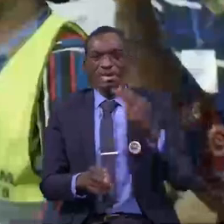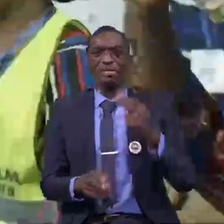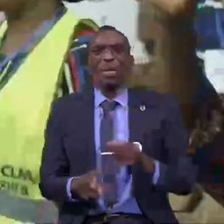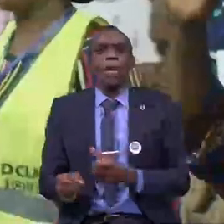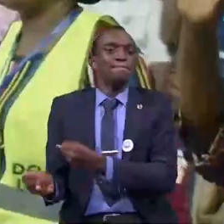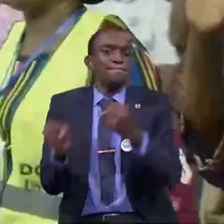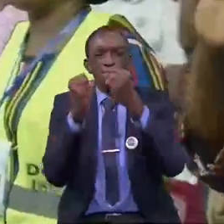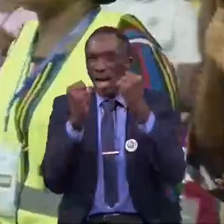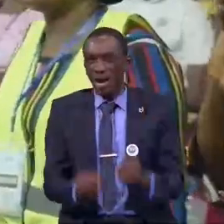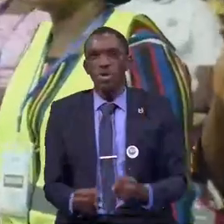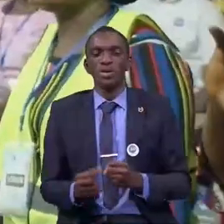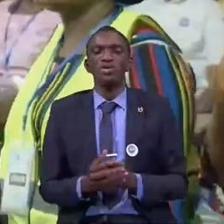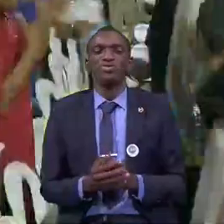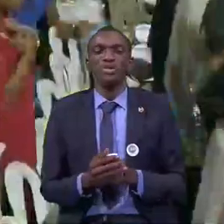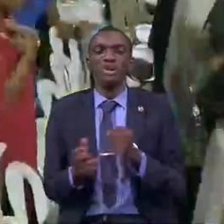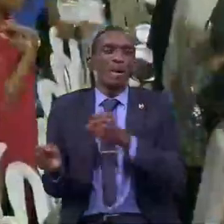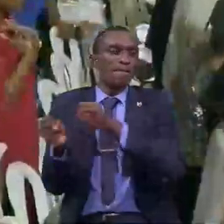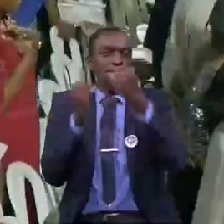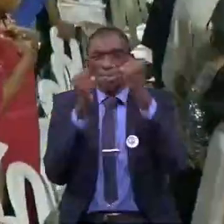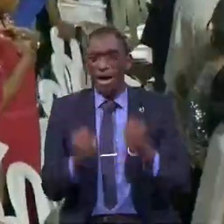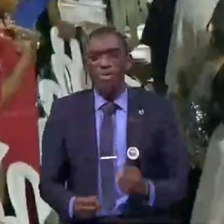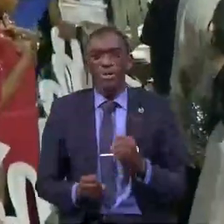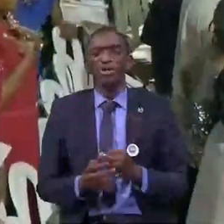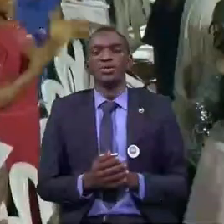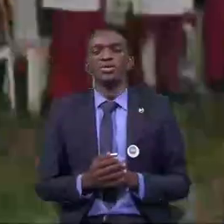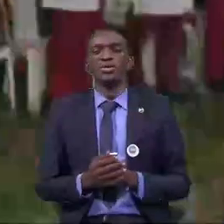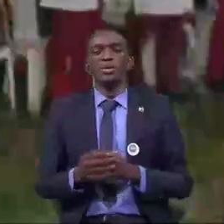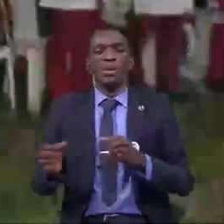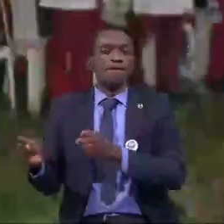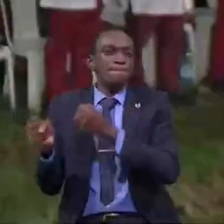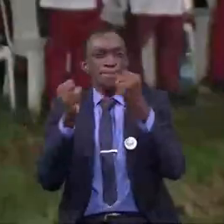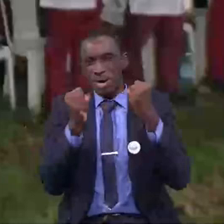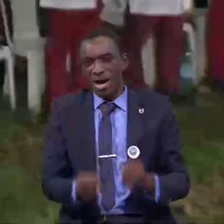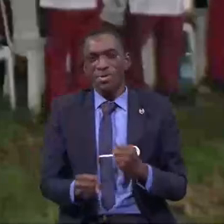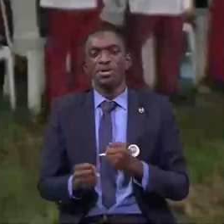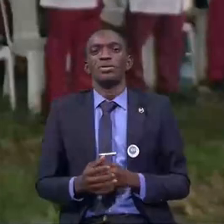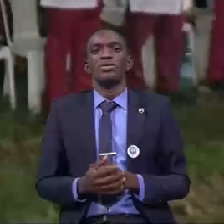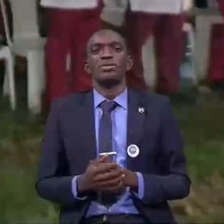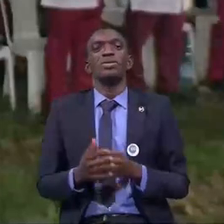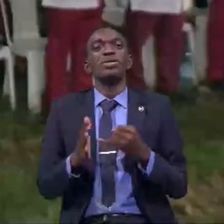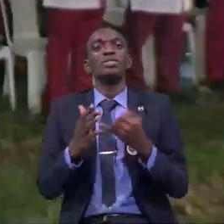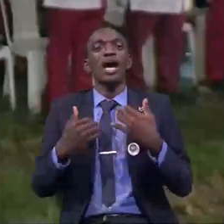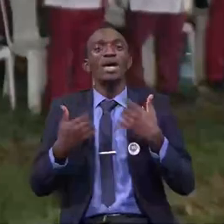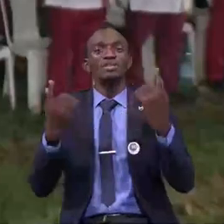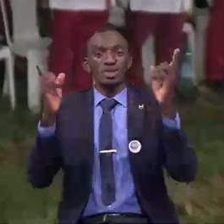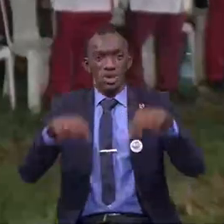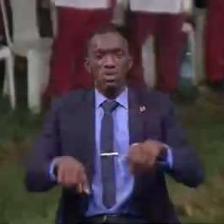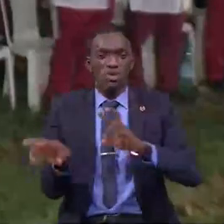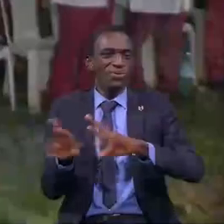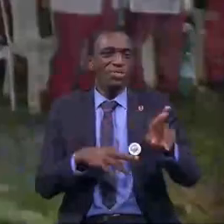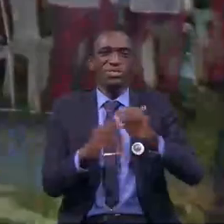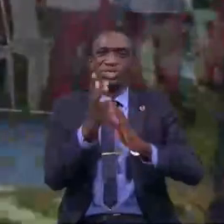La puissance. La puissance. La puissance. Elle est déjà